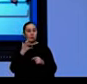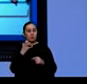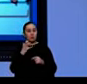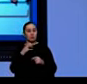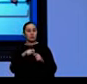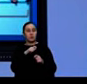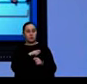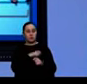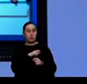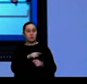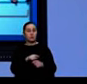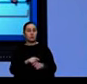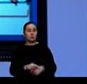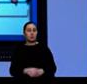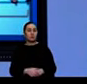1500 metr.